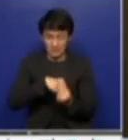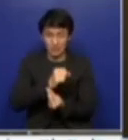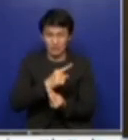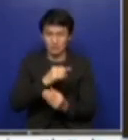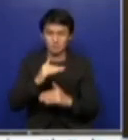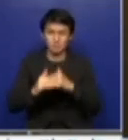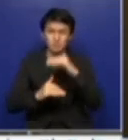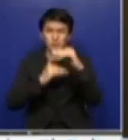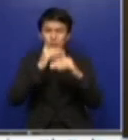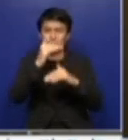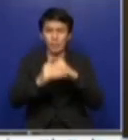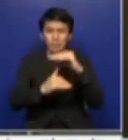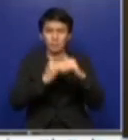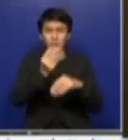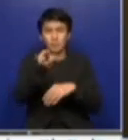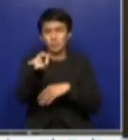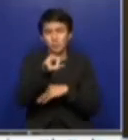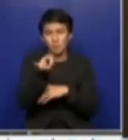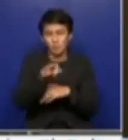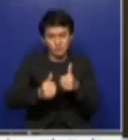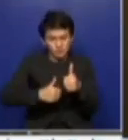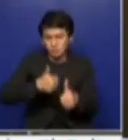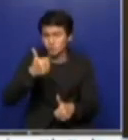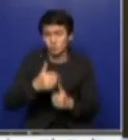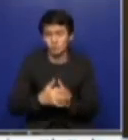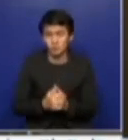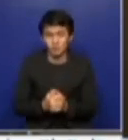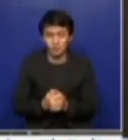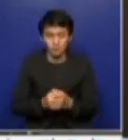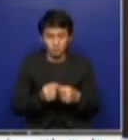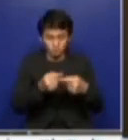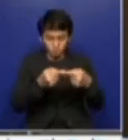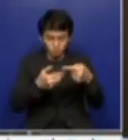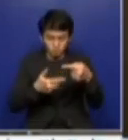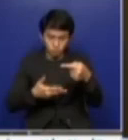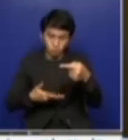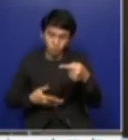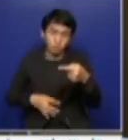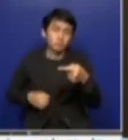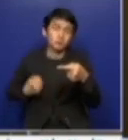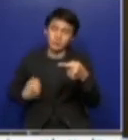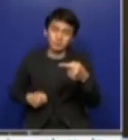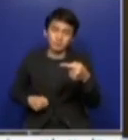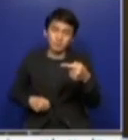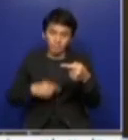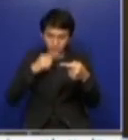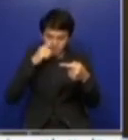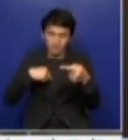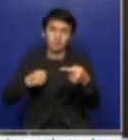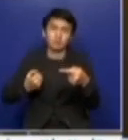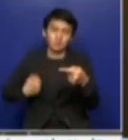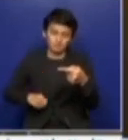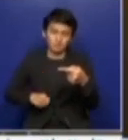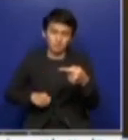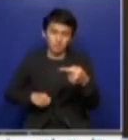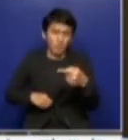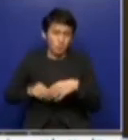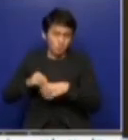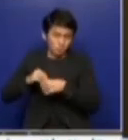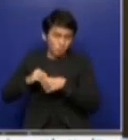ต่ำที่สุดโดยอยู่ท้ายที่สุดใน10ประเทศอาเซียนมาหลายปีติด